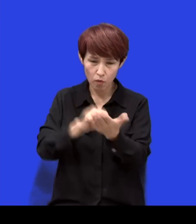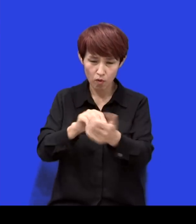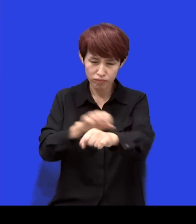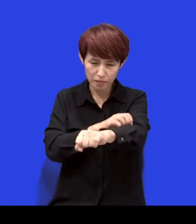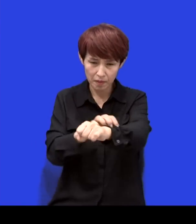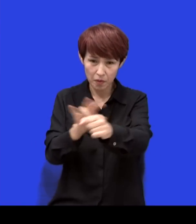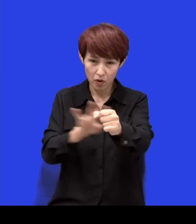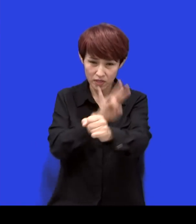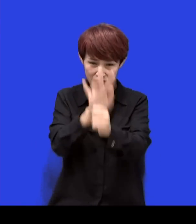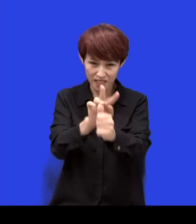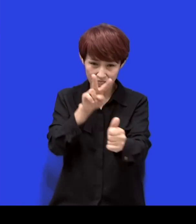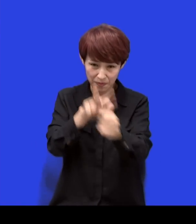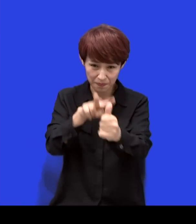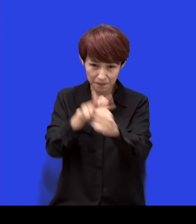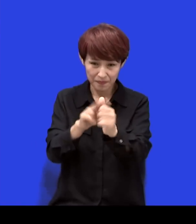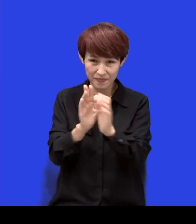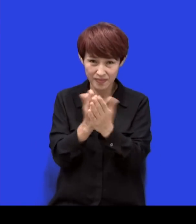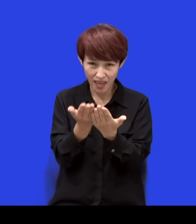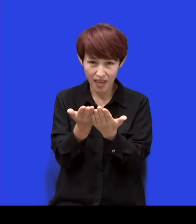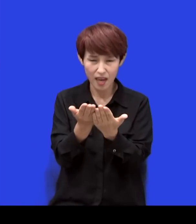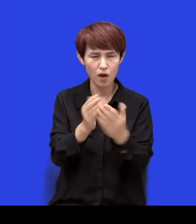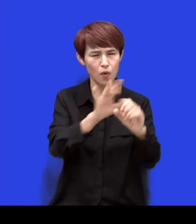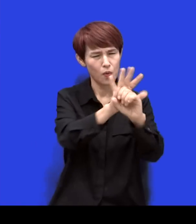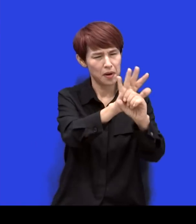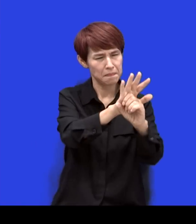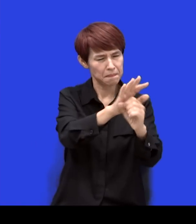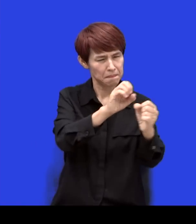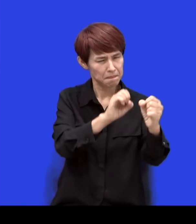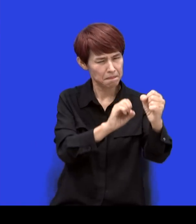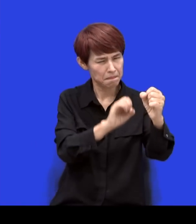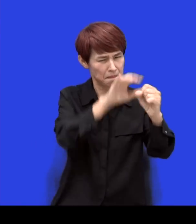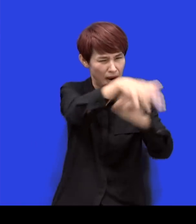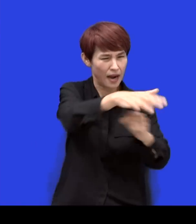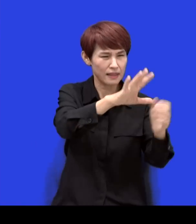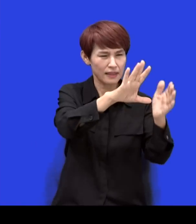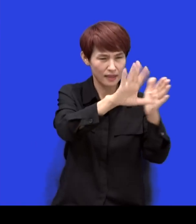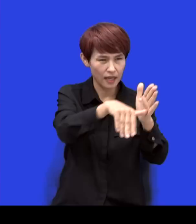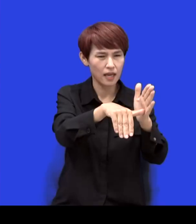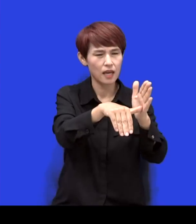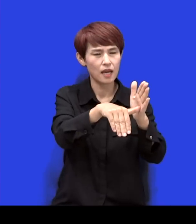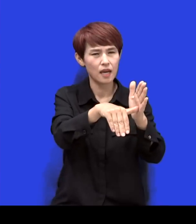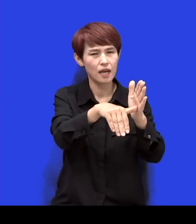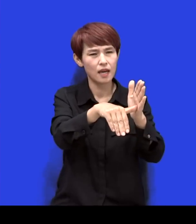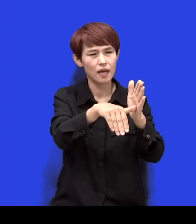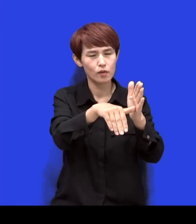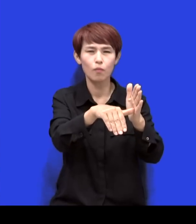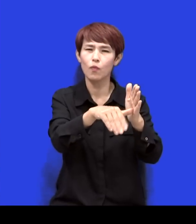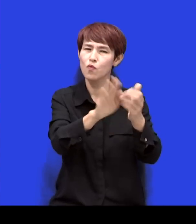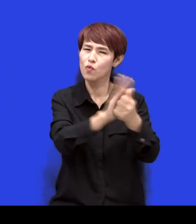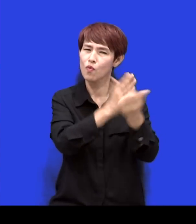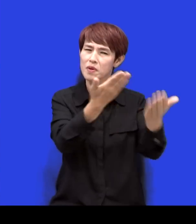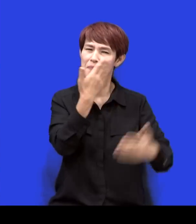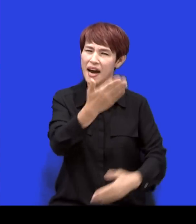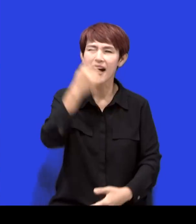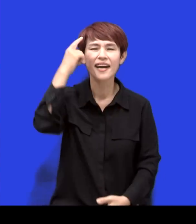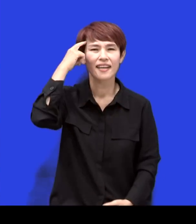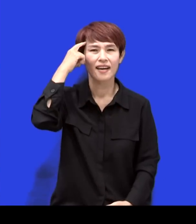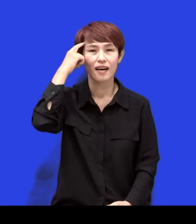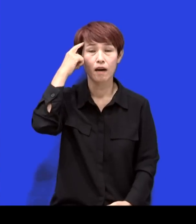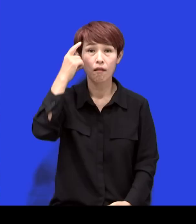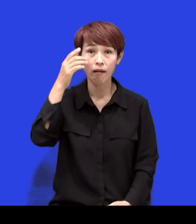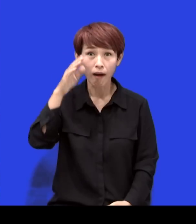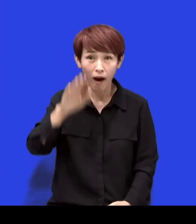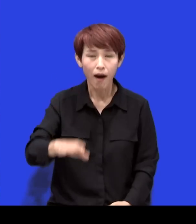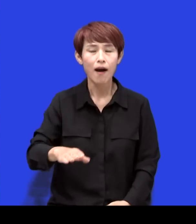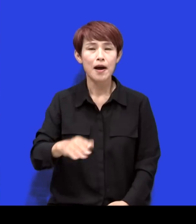예. 코로나 시기에 좀 위로가 될 수 있는 플러스 요인이 생겼겠다라는 생각은 했어요. 하지만 이렇게 잘 될